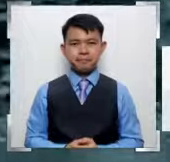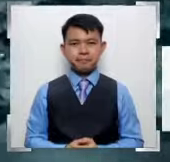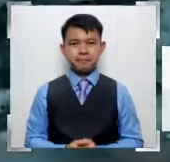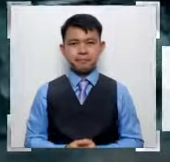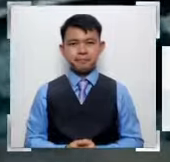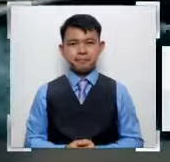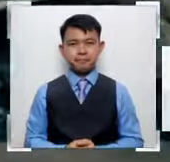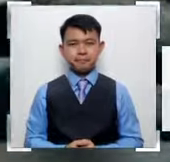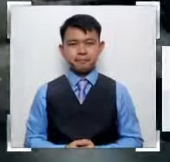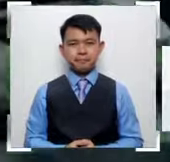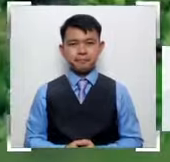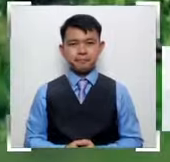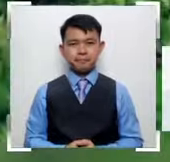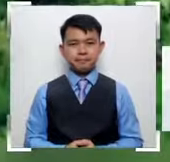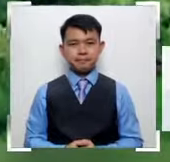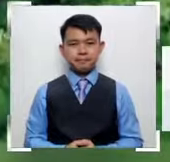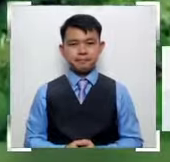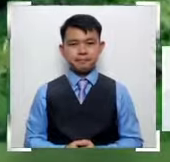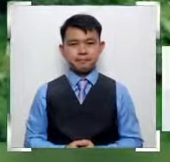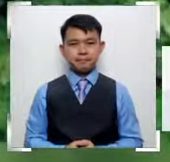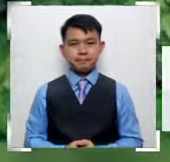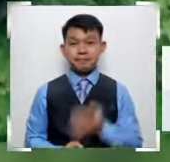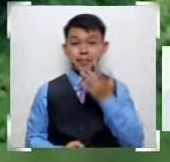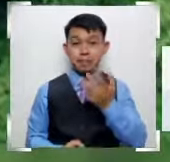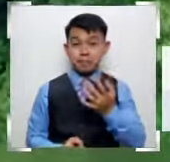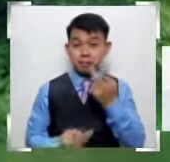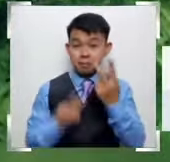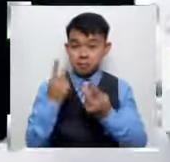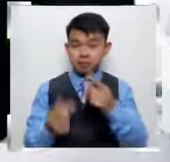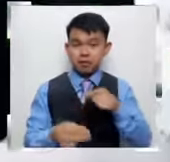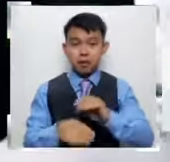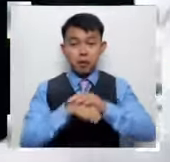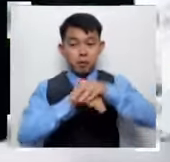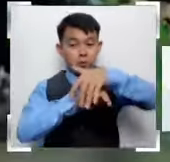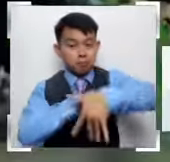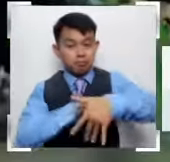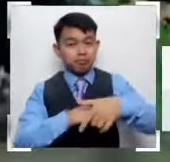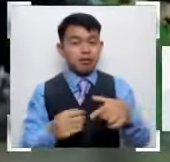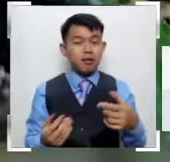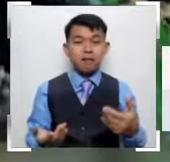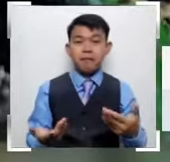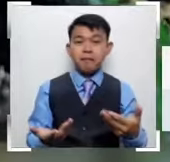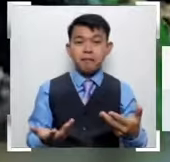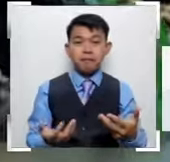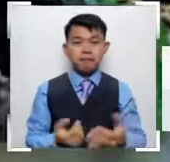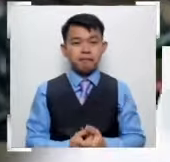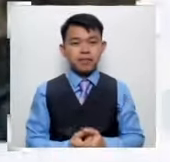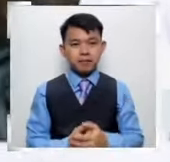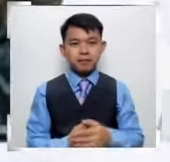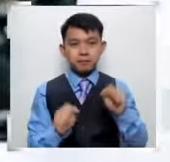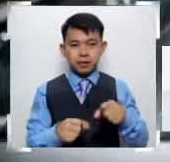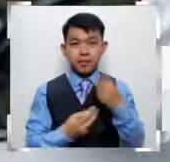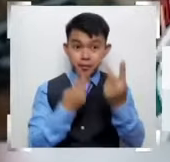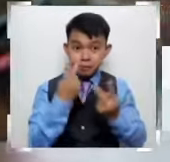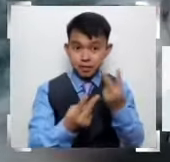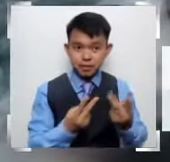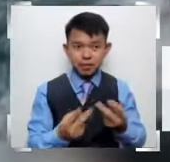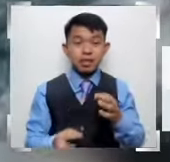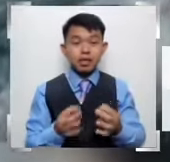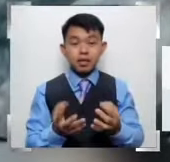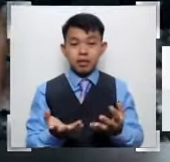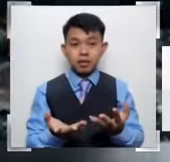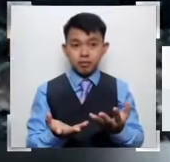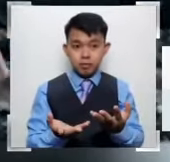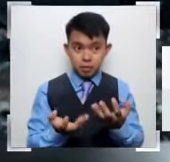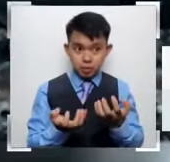Sulit din mag-trek papuntang Karatcha Falls sa bayan ng Nauhan, isa sa mga alternatibong pasyalan kung nag-aalangan pa sa epekto ng oil spill sa